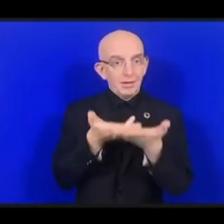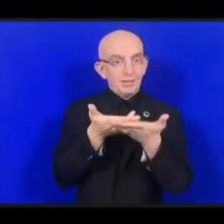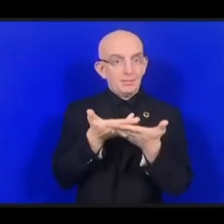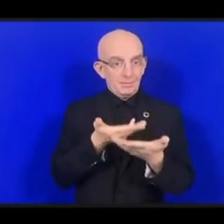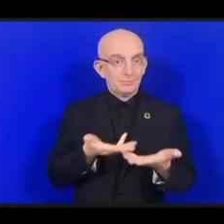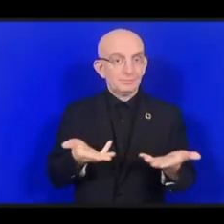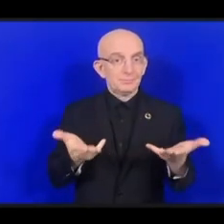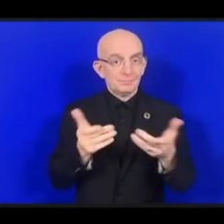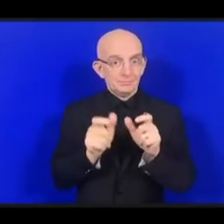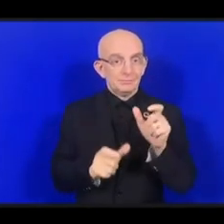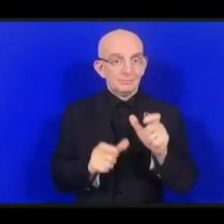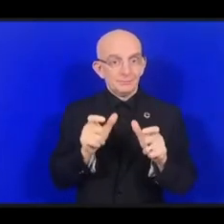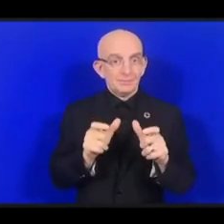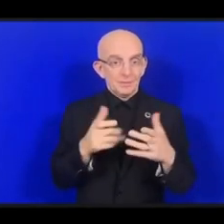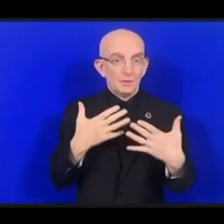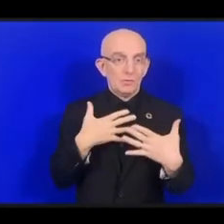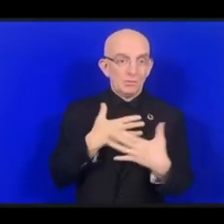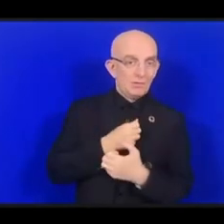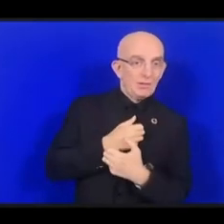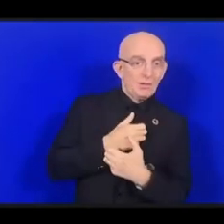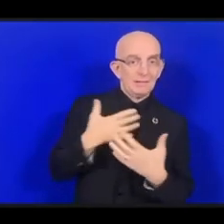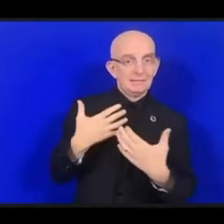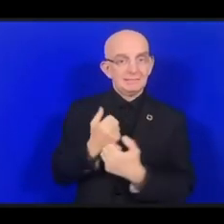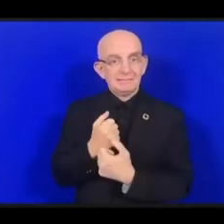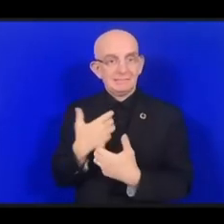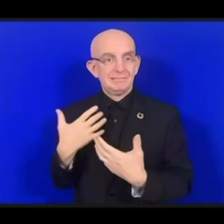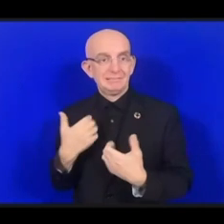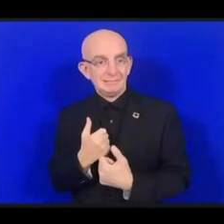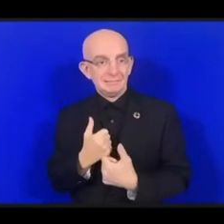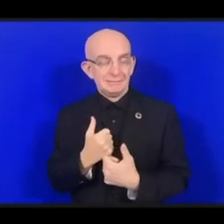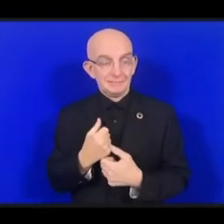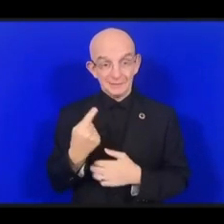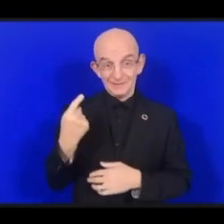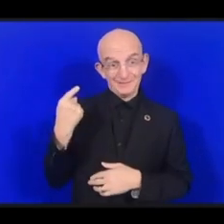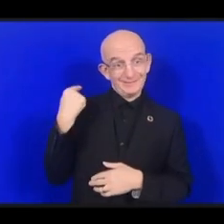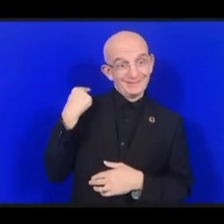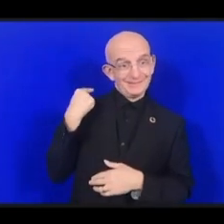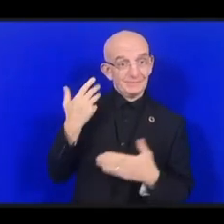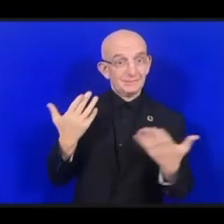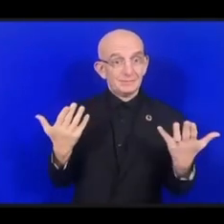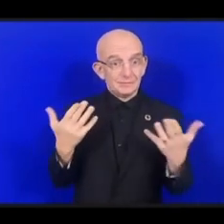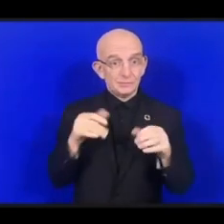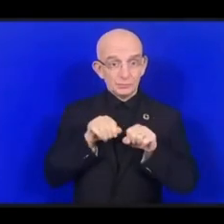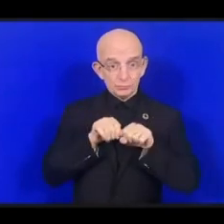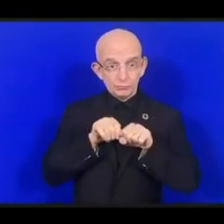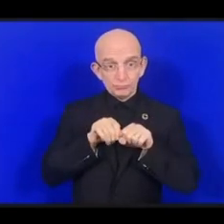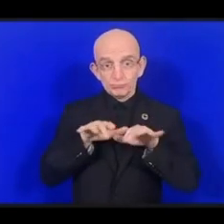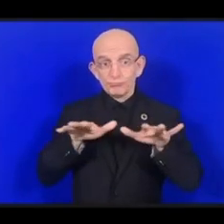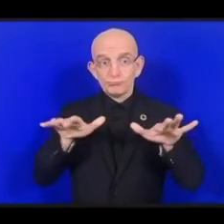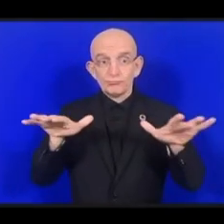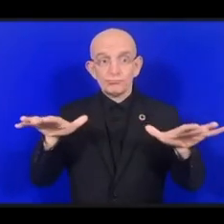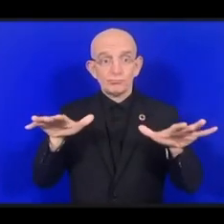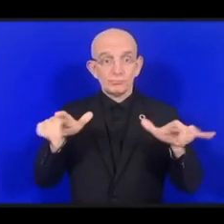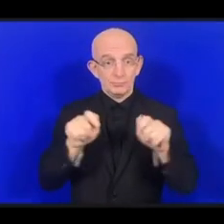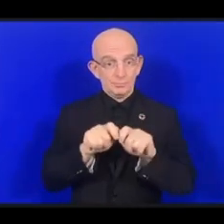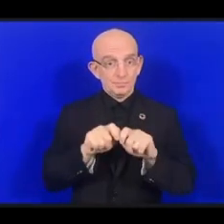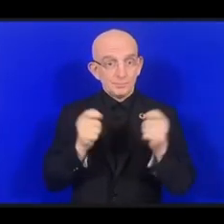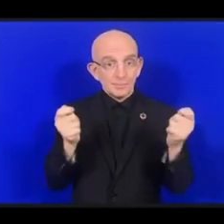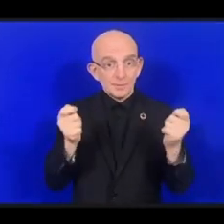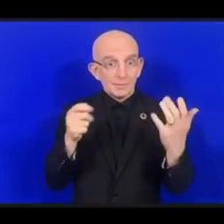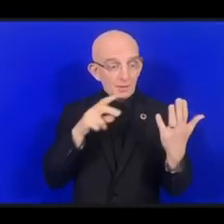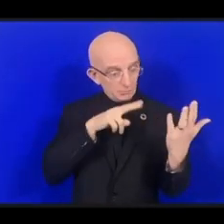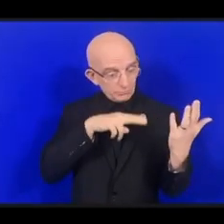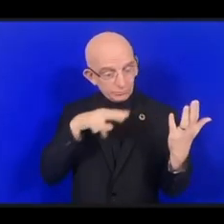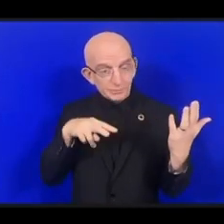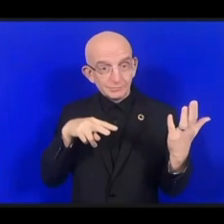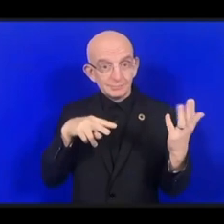التسونامي وفي ذلك الوقت ظهرت كلمه كيزونا او الروابط في جميع انحاء الصحف وعلى التلفزيون